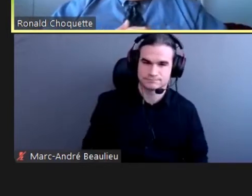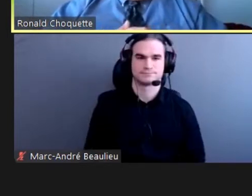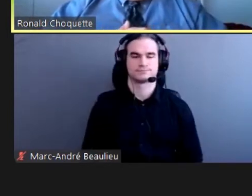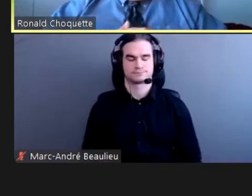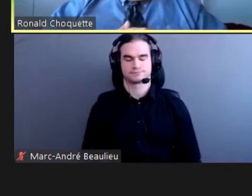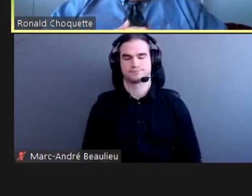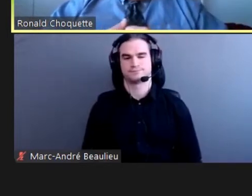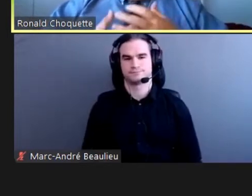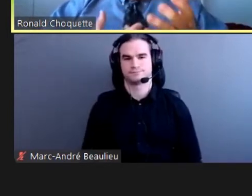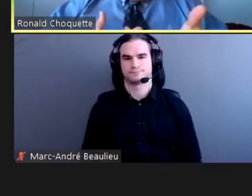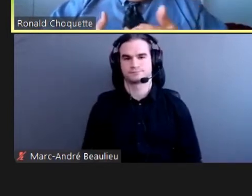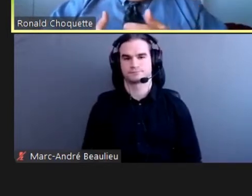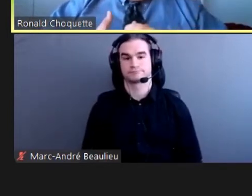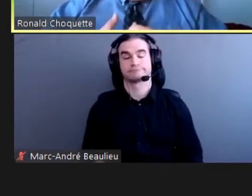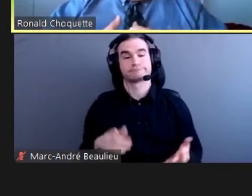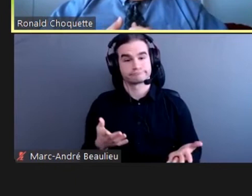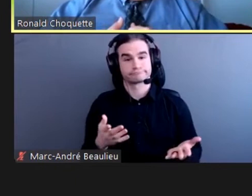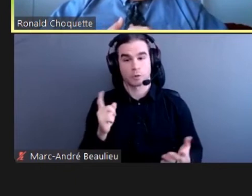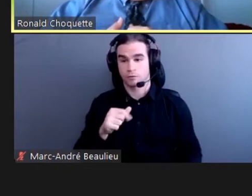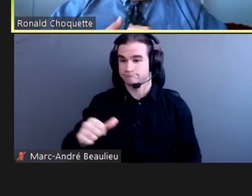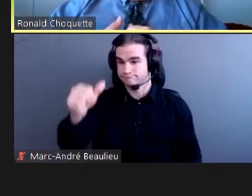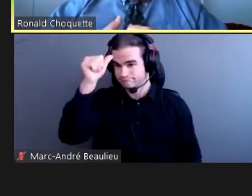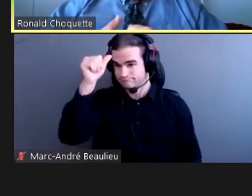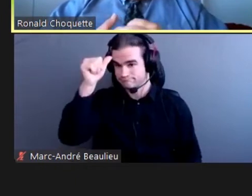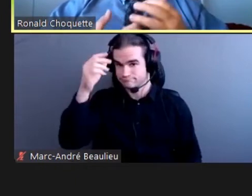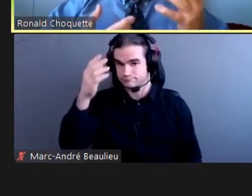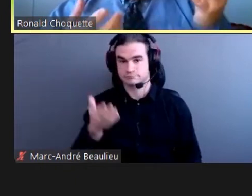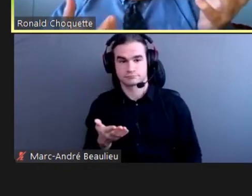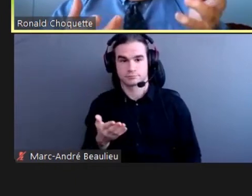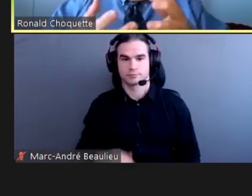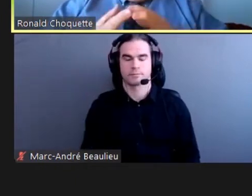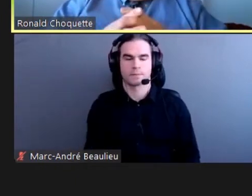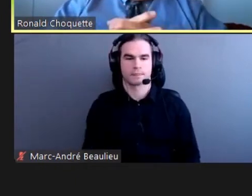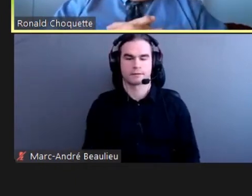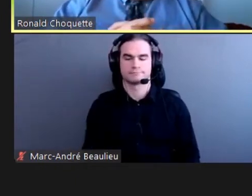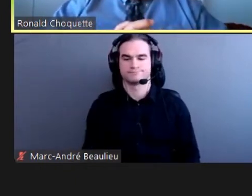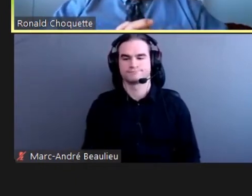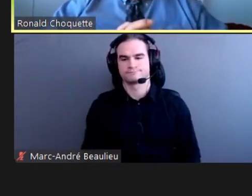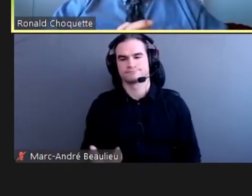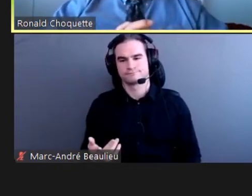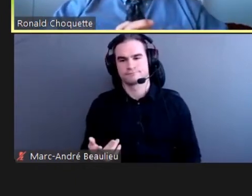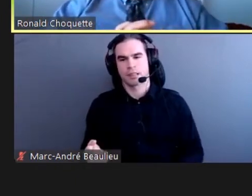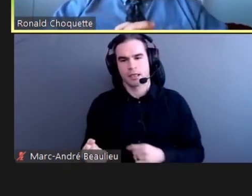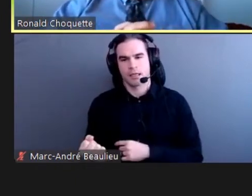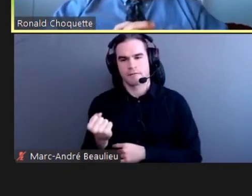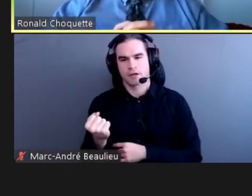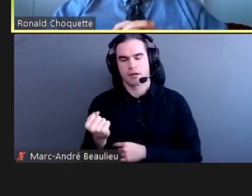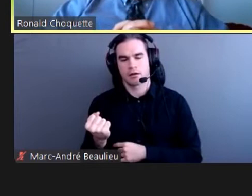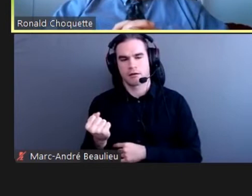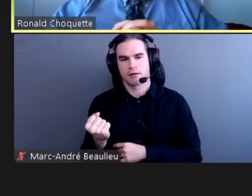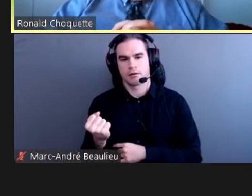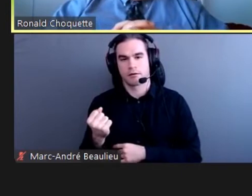OK? À retenir, OK? Bon, la plupart du temps, la personne ne présente